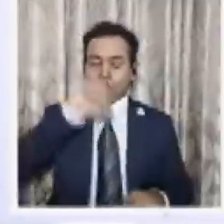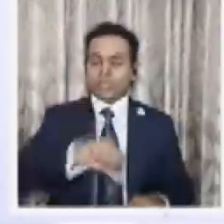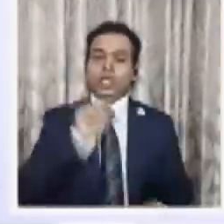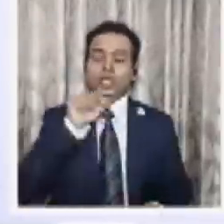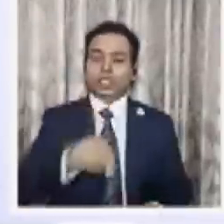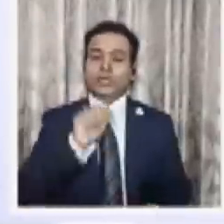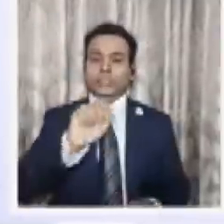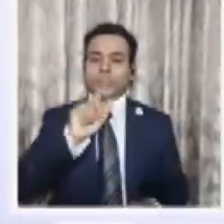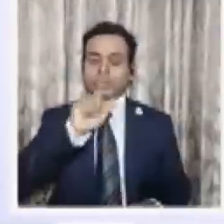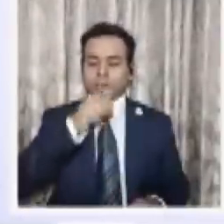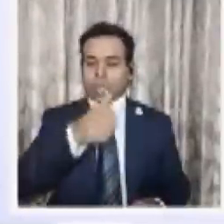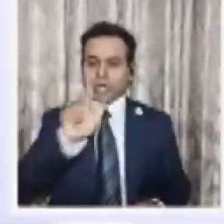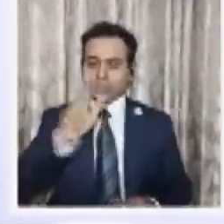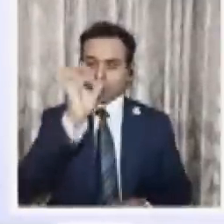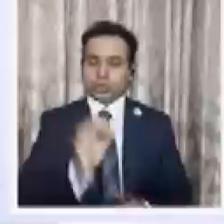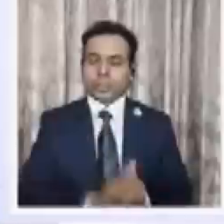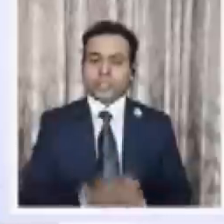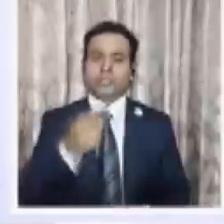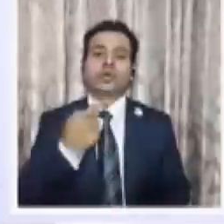23.70% এবং এ পর্যন্ত শনাক্তের হার